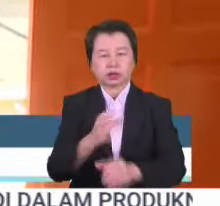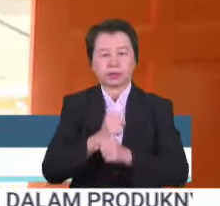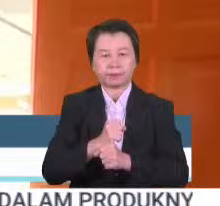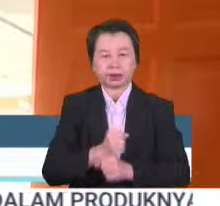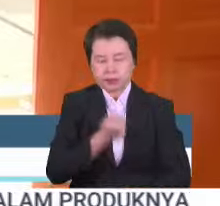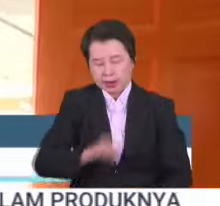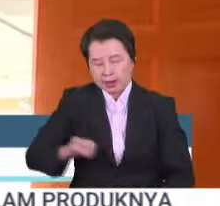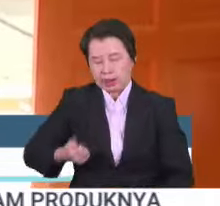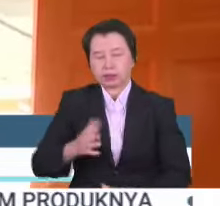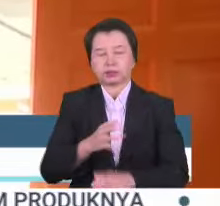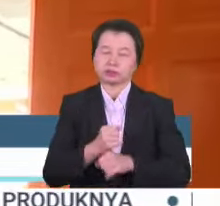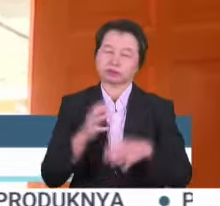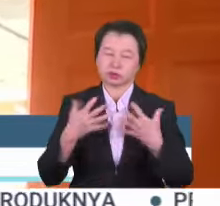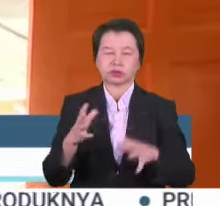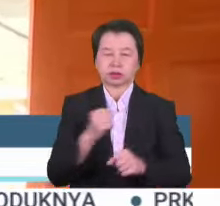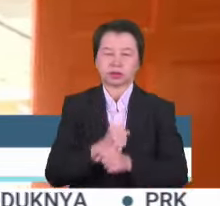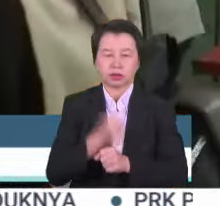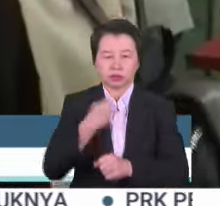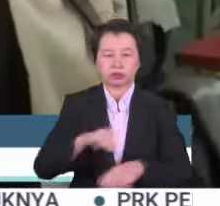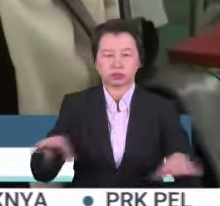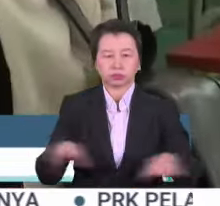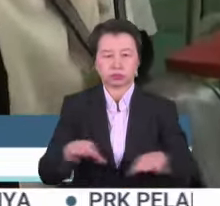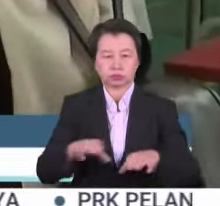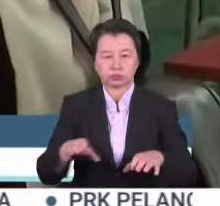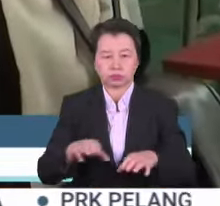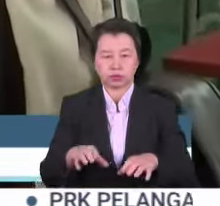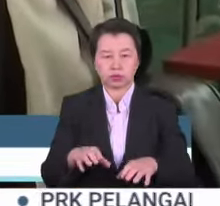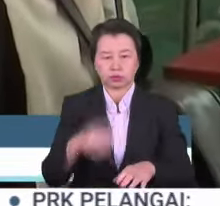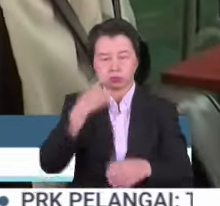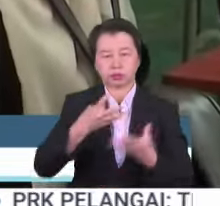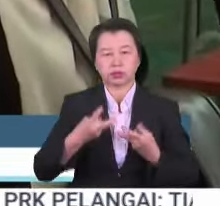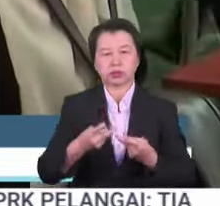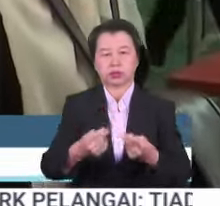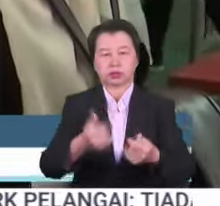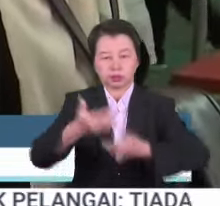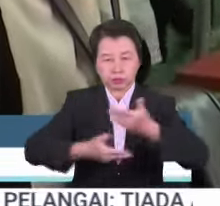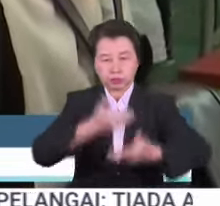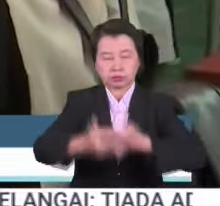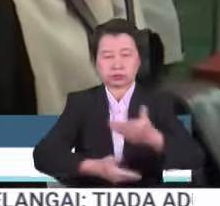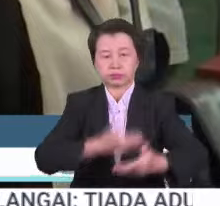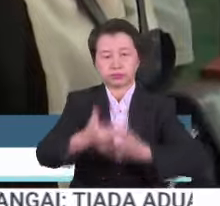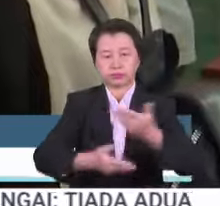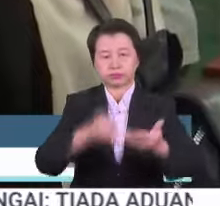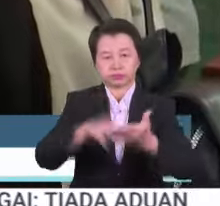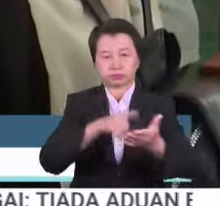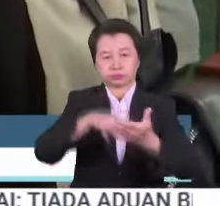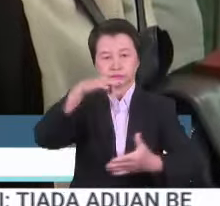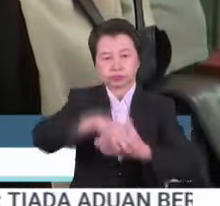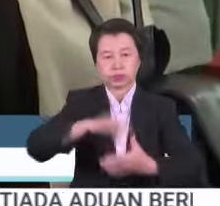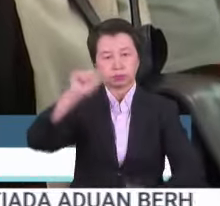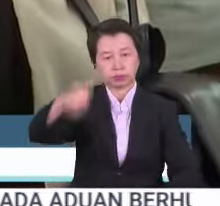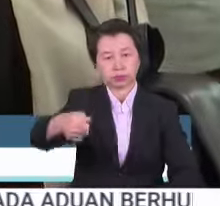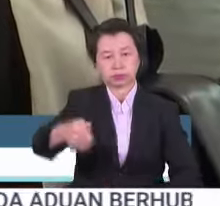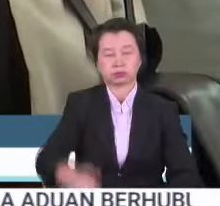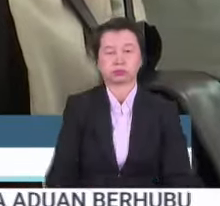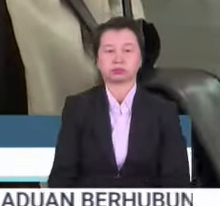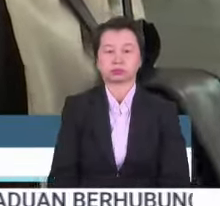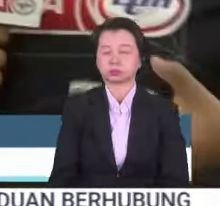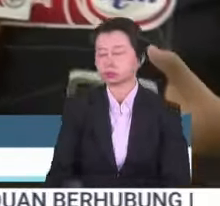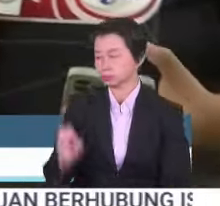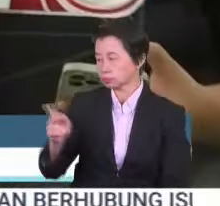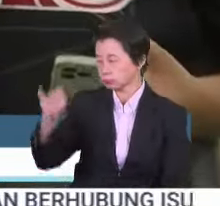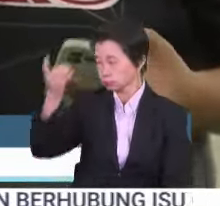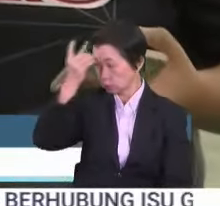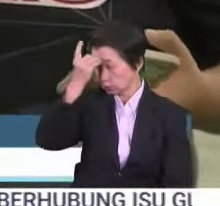peralatan-peralatan yang diperlukan untuk menjalankan, untuk melancarkan proses pengundian pada kali ini. Okey,